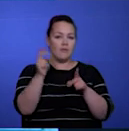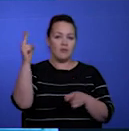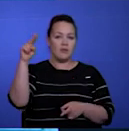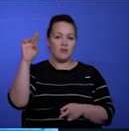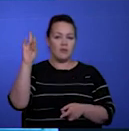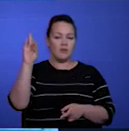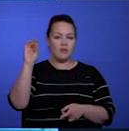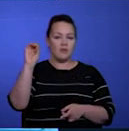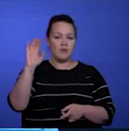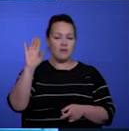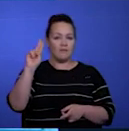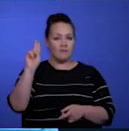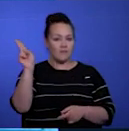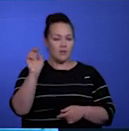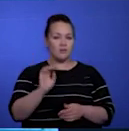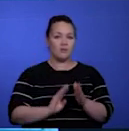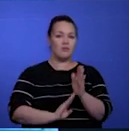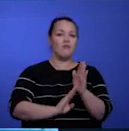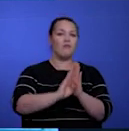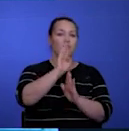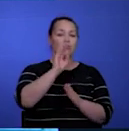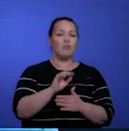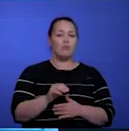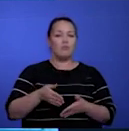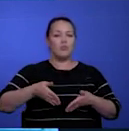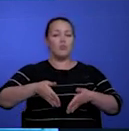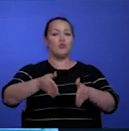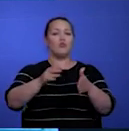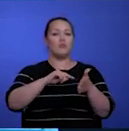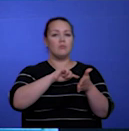космос проник и так путь корень